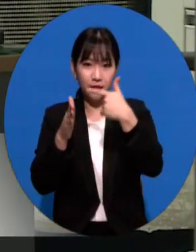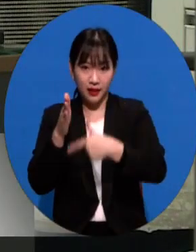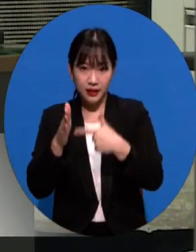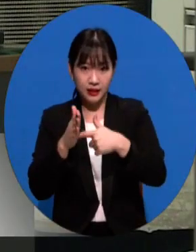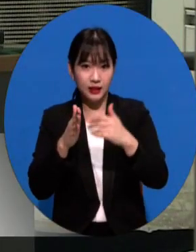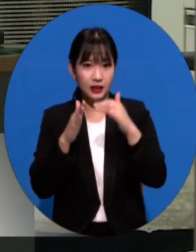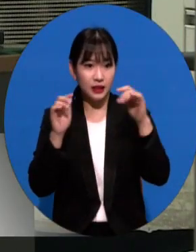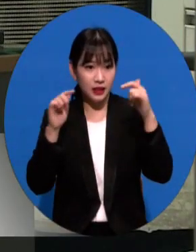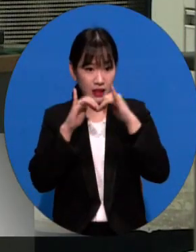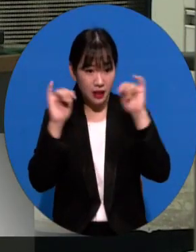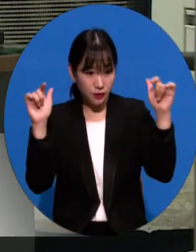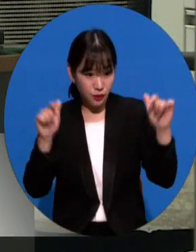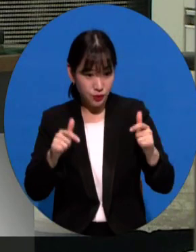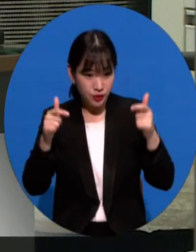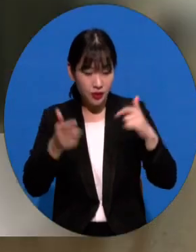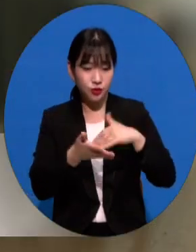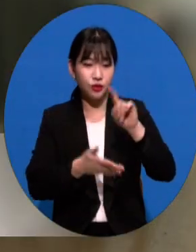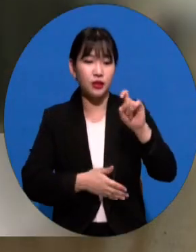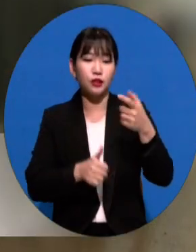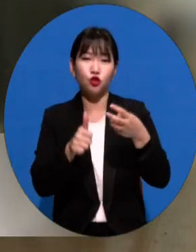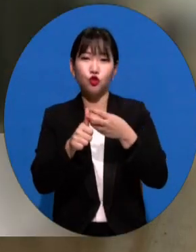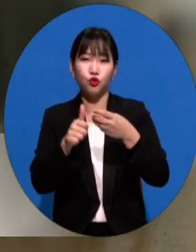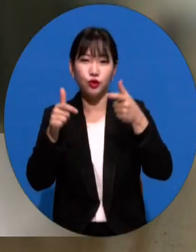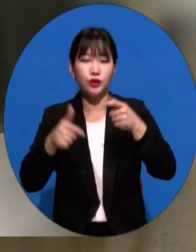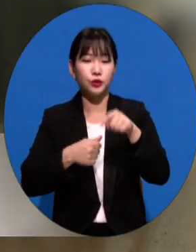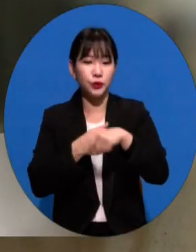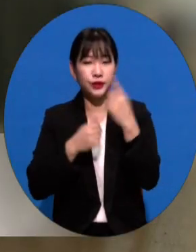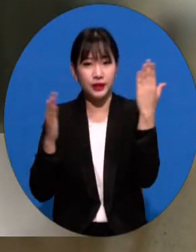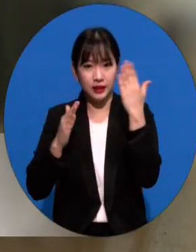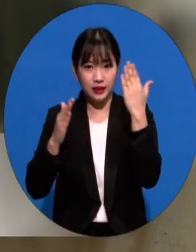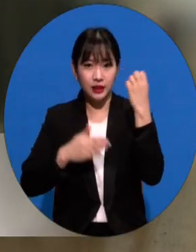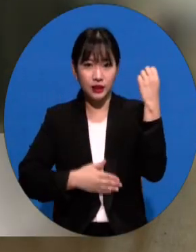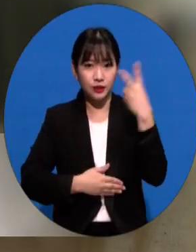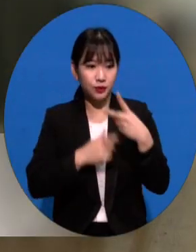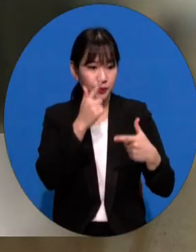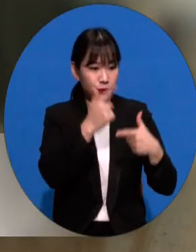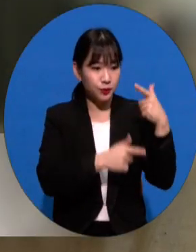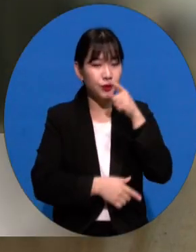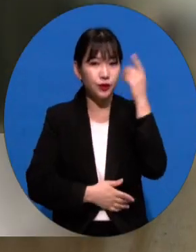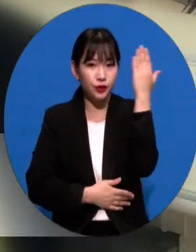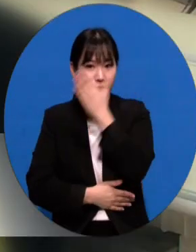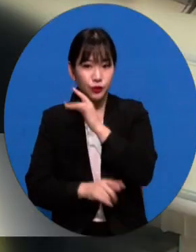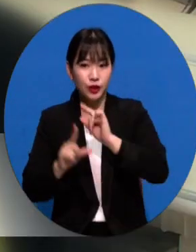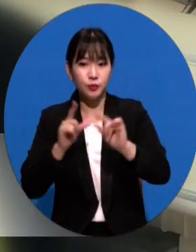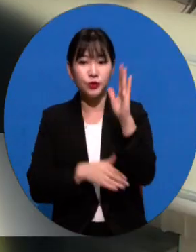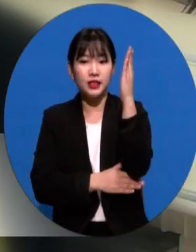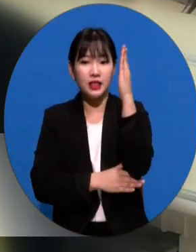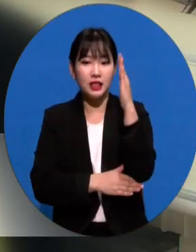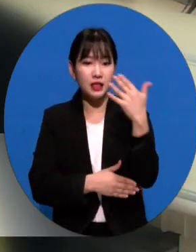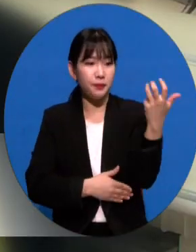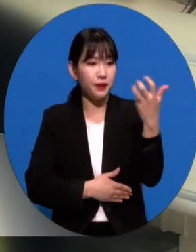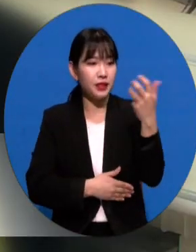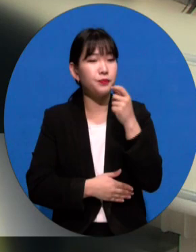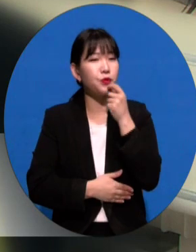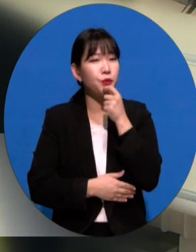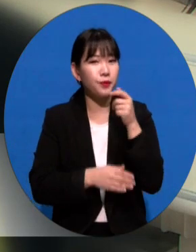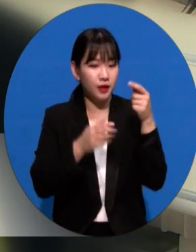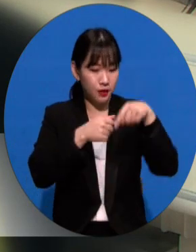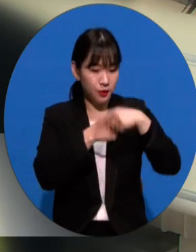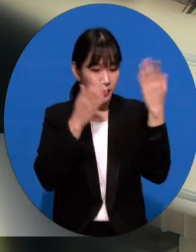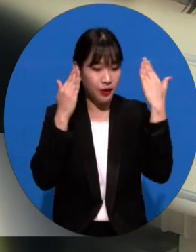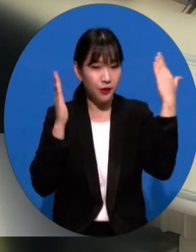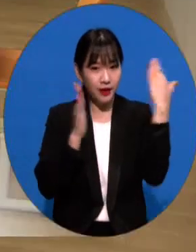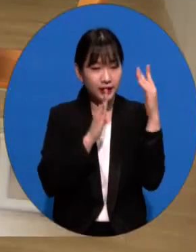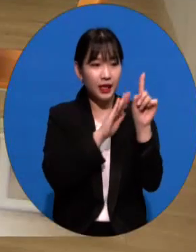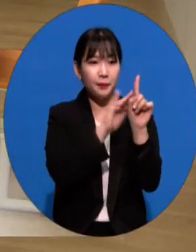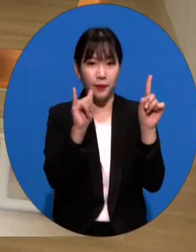강진 등 인구 감소지역인 16개 군단이 지역 초등학생과 목포와 여수 등 일부 식단이 80여개 소규모 초등학교